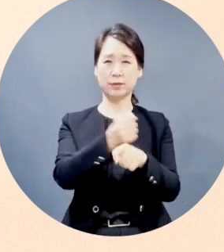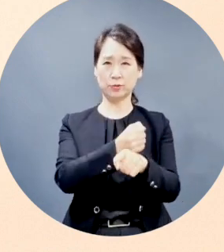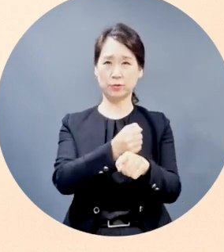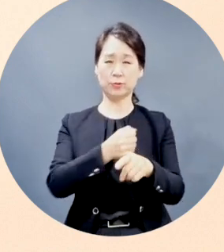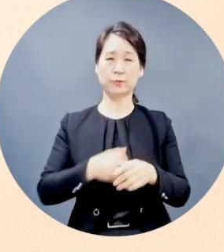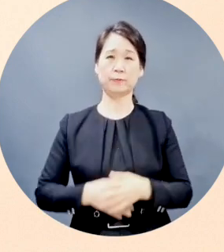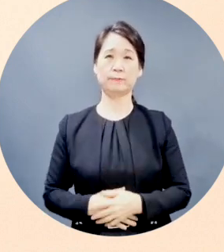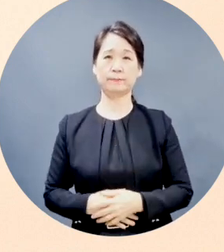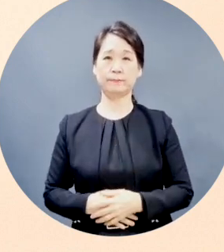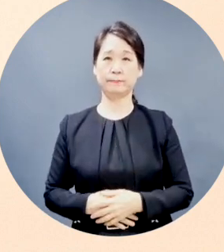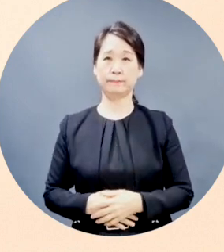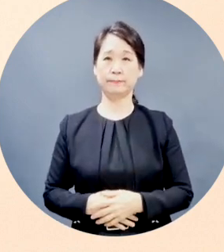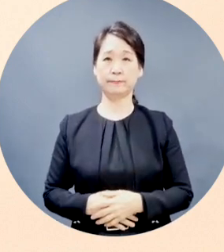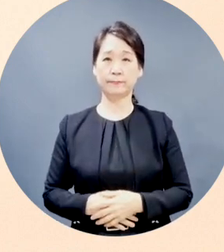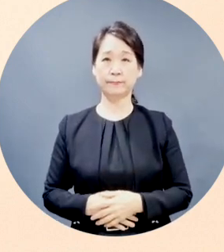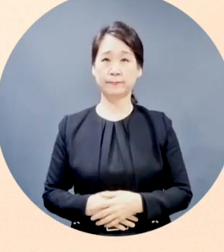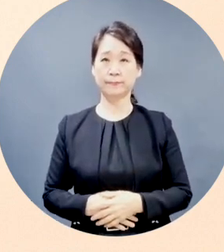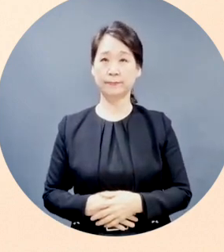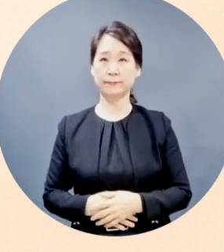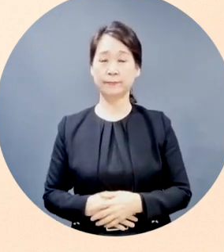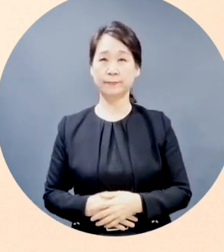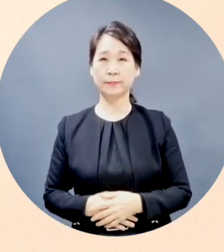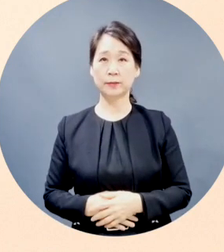있었던 경우 등 여러 요인이 있습니다.